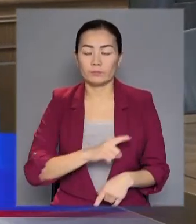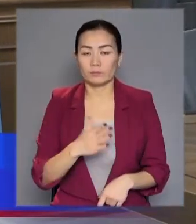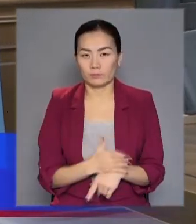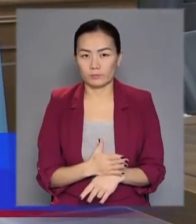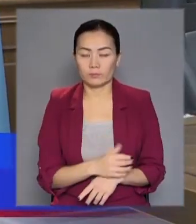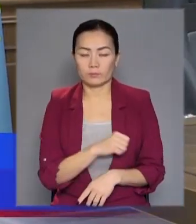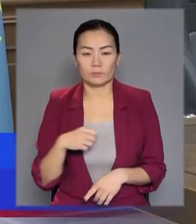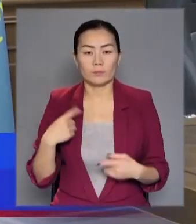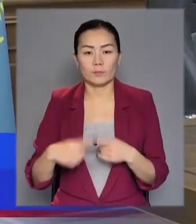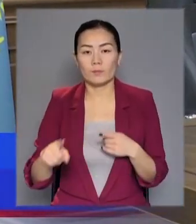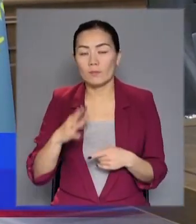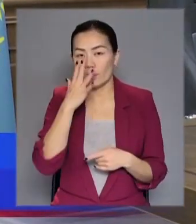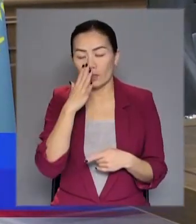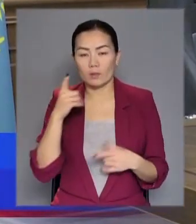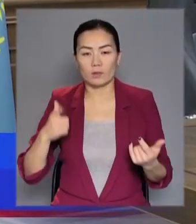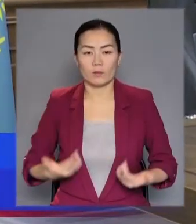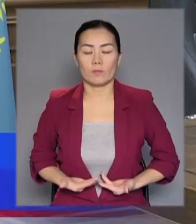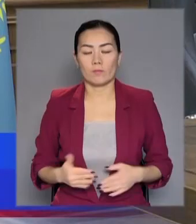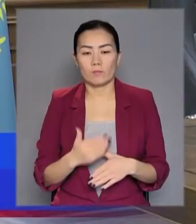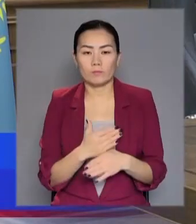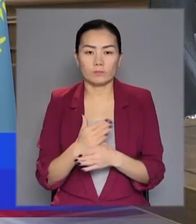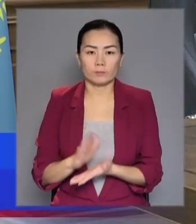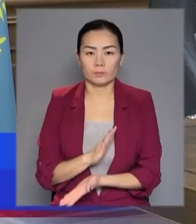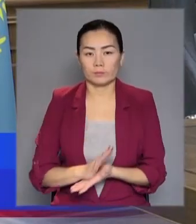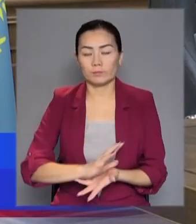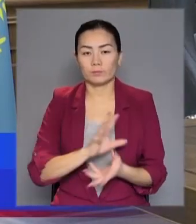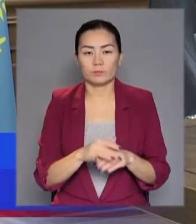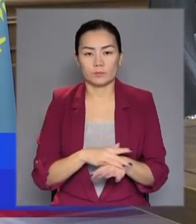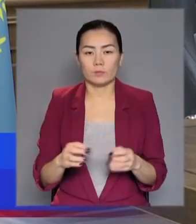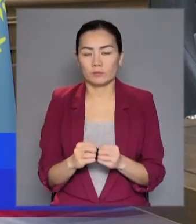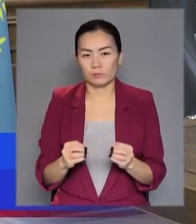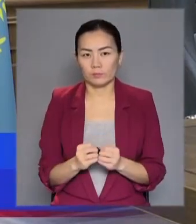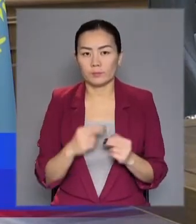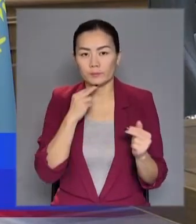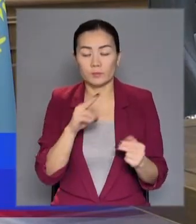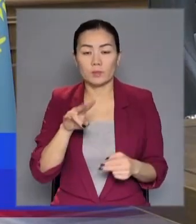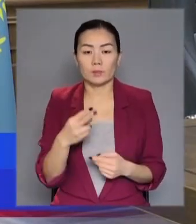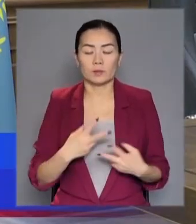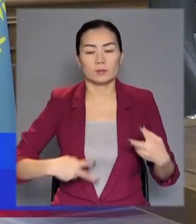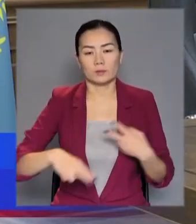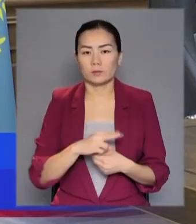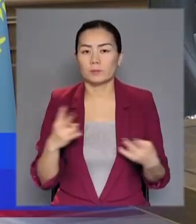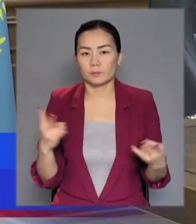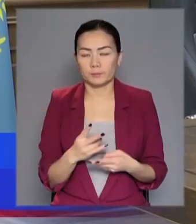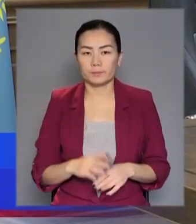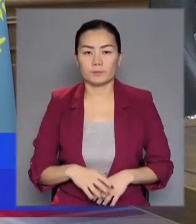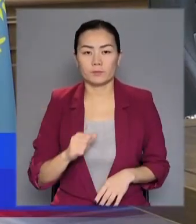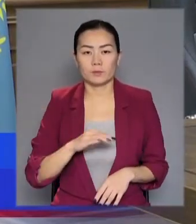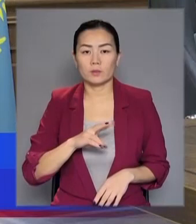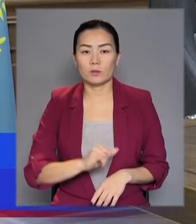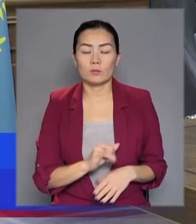білемін. Өзім басқа ел азаматы болсам да, ізгілік пен қасиет барша халыққа, ұлыс пен ұлтқа бірдей болу керек деп ойлаймын.